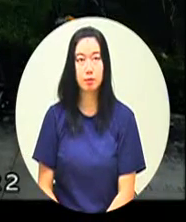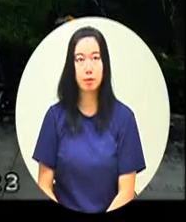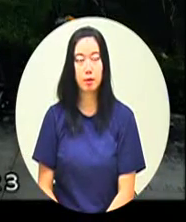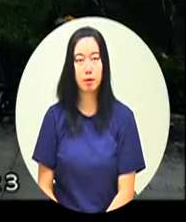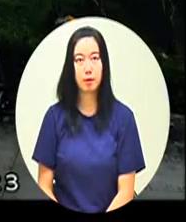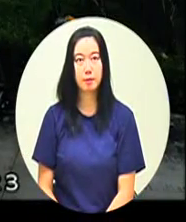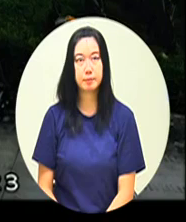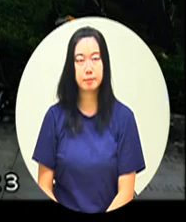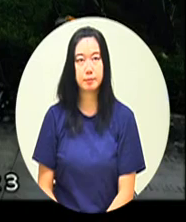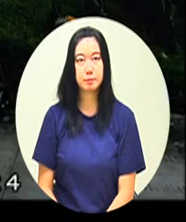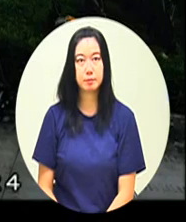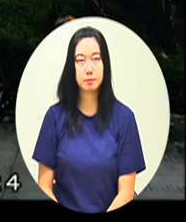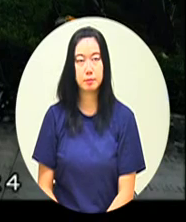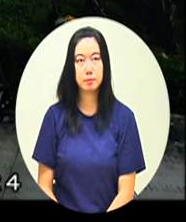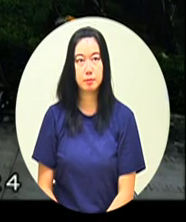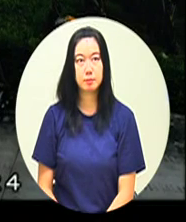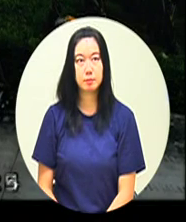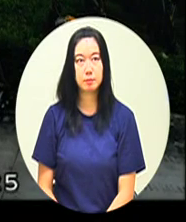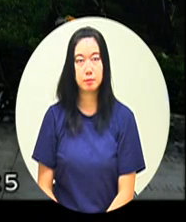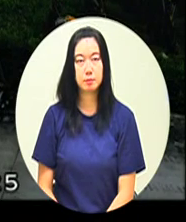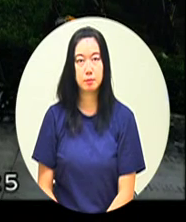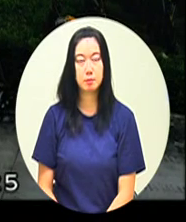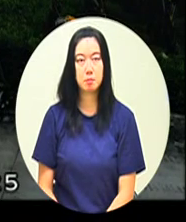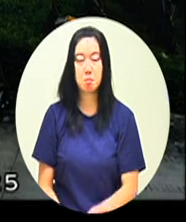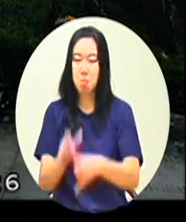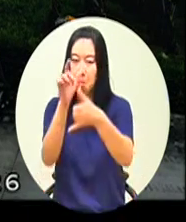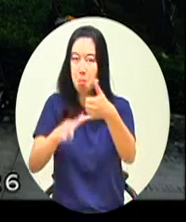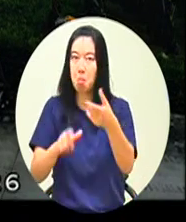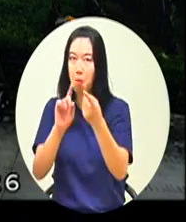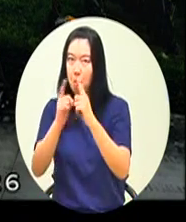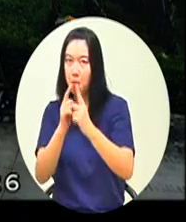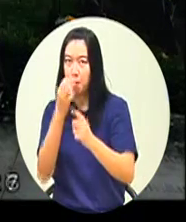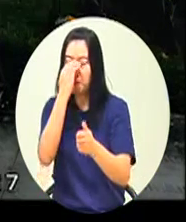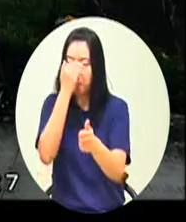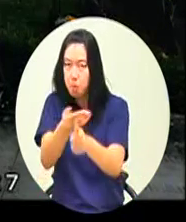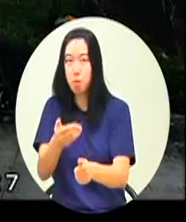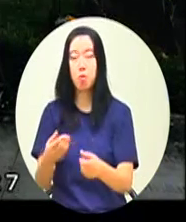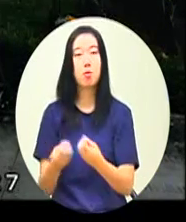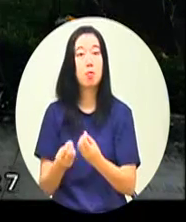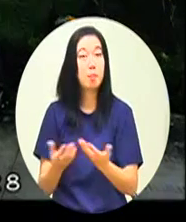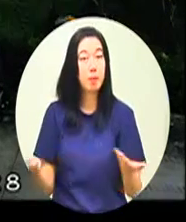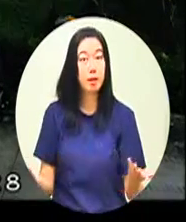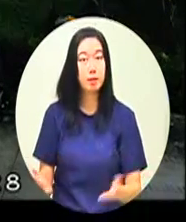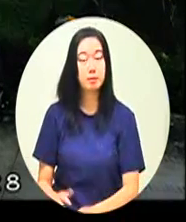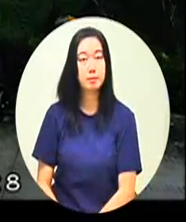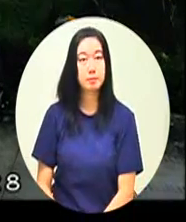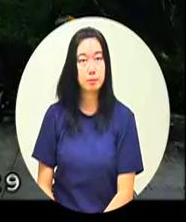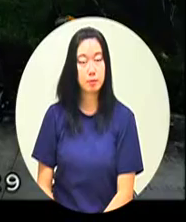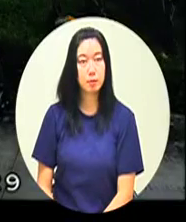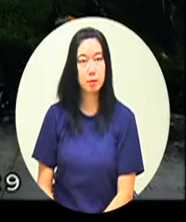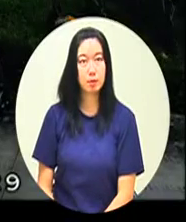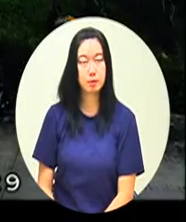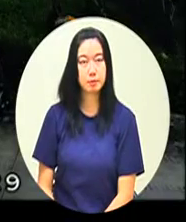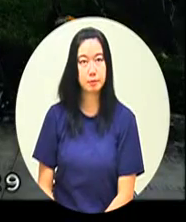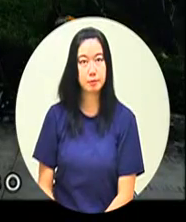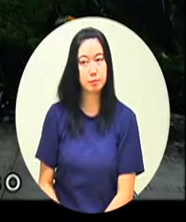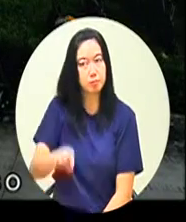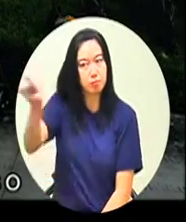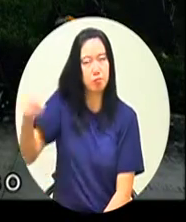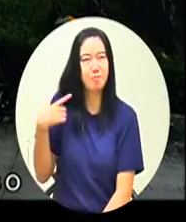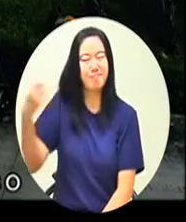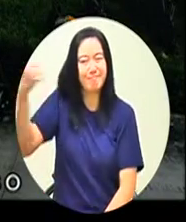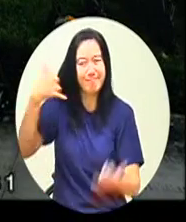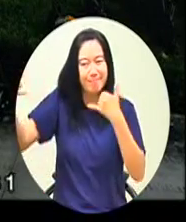人为的因素、师傅的因素要怎样去处理？因遐人迄天佫正靠